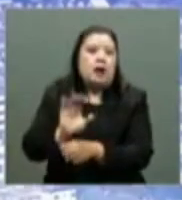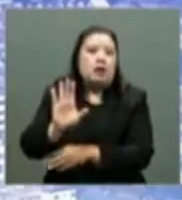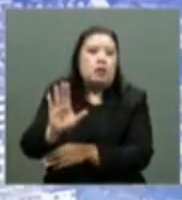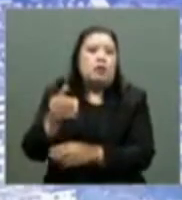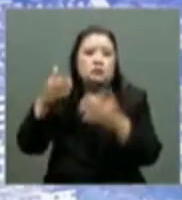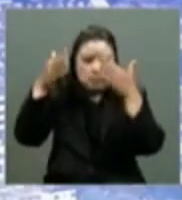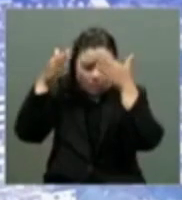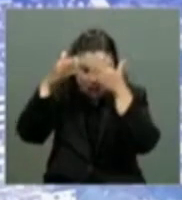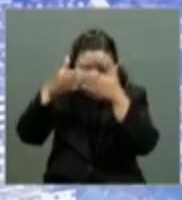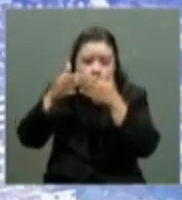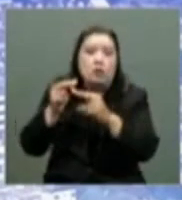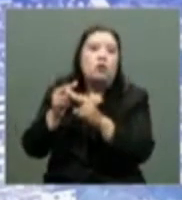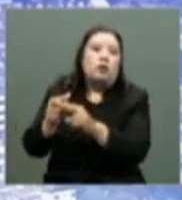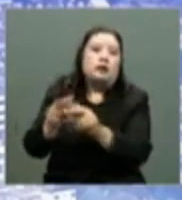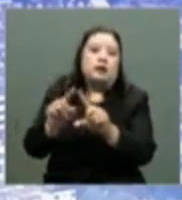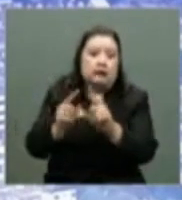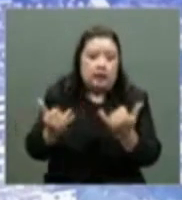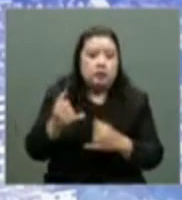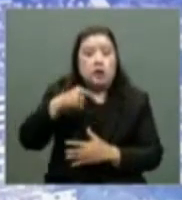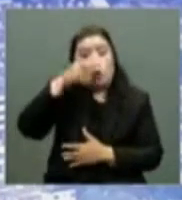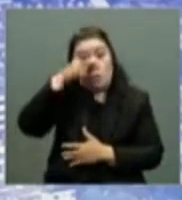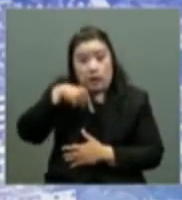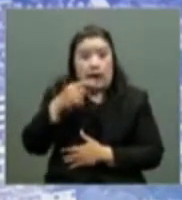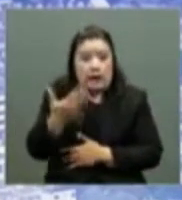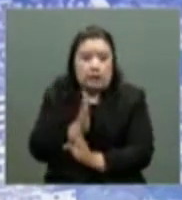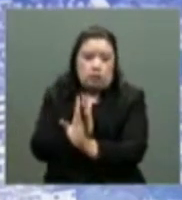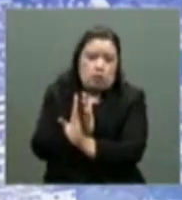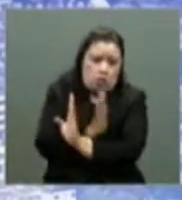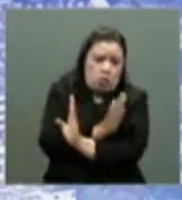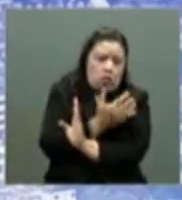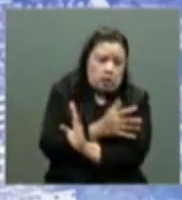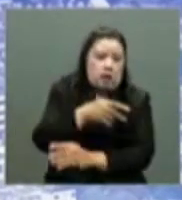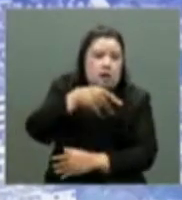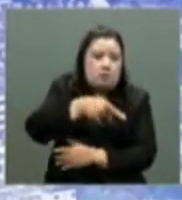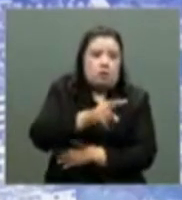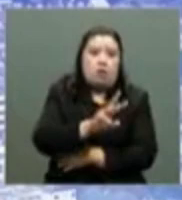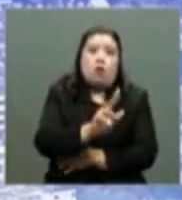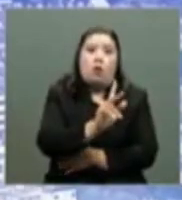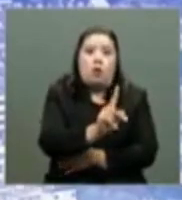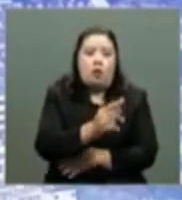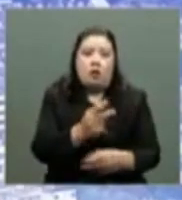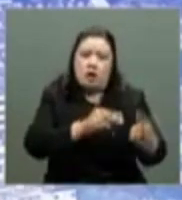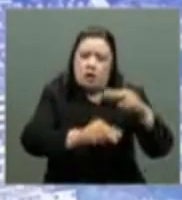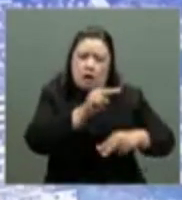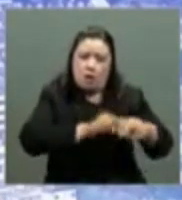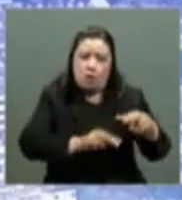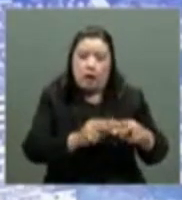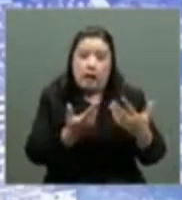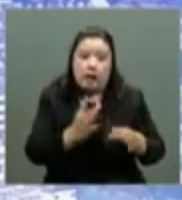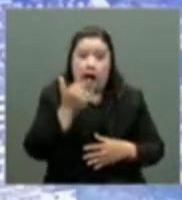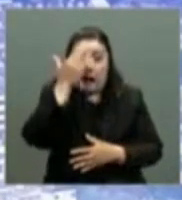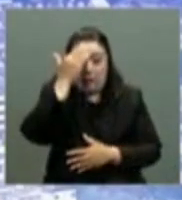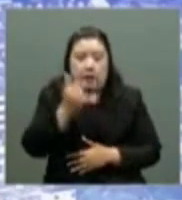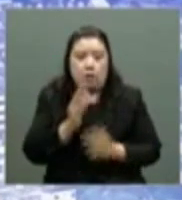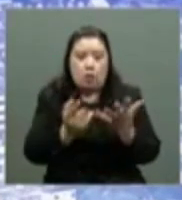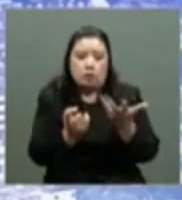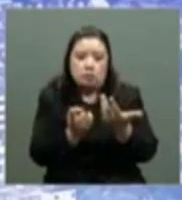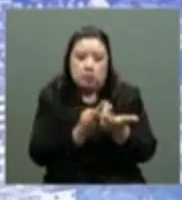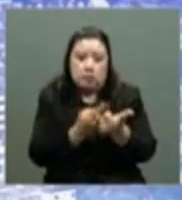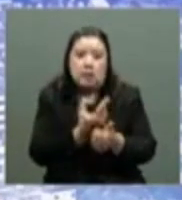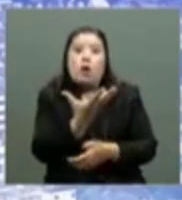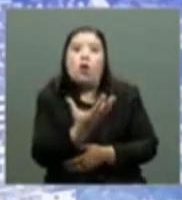แต่ว่าเรามาเรียนรู้ว่าเราประกาศกันมาก่อนเราตรึงกันมาก่อนเราถึงได้ตัวเลขอย่างนี้นะครับอันนี้ทางอินโดนีเซีย